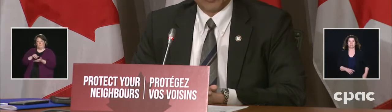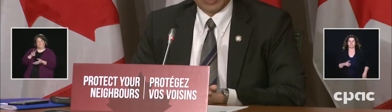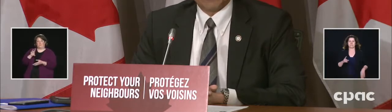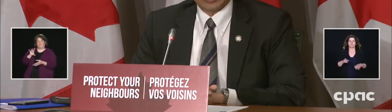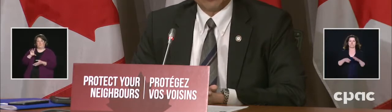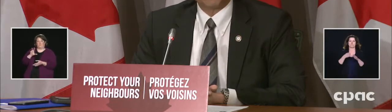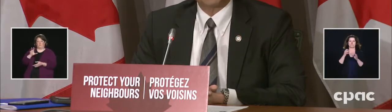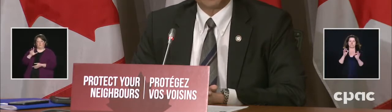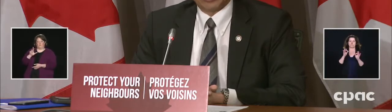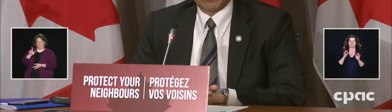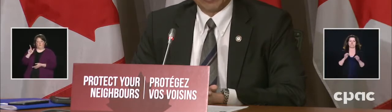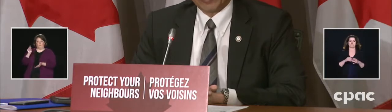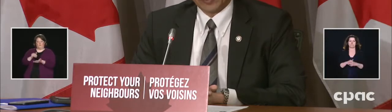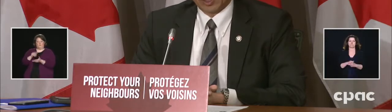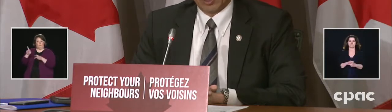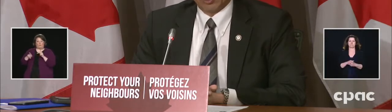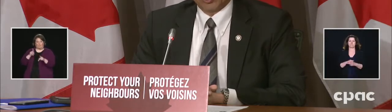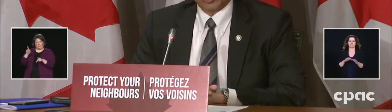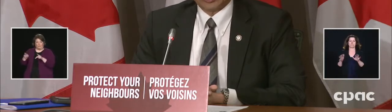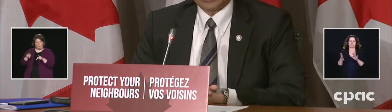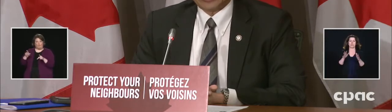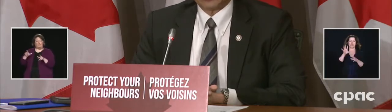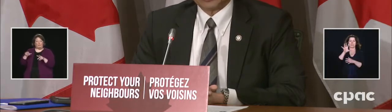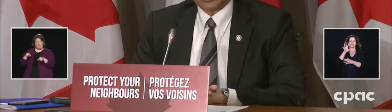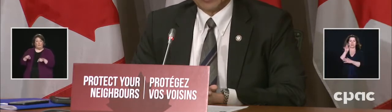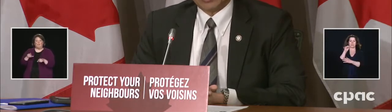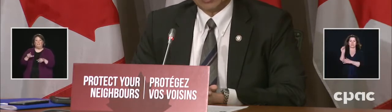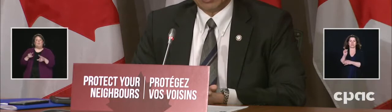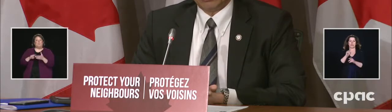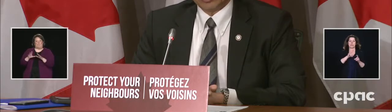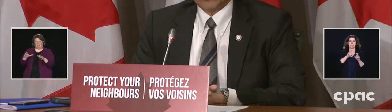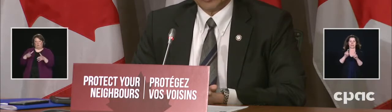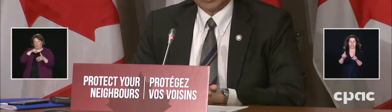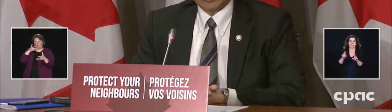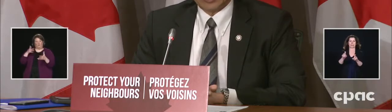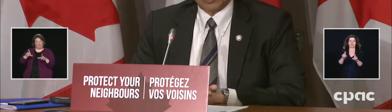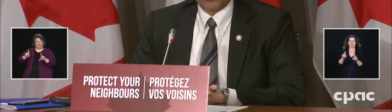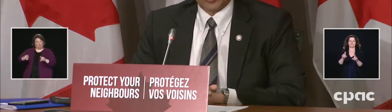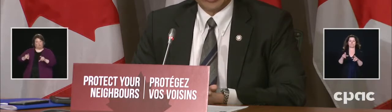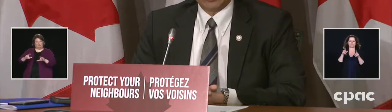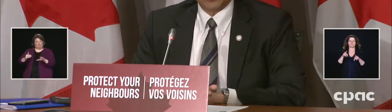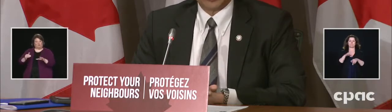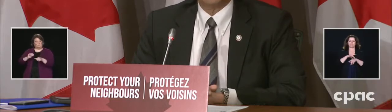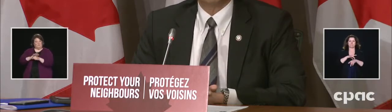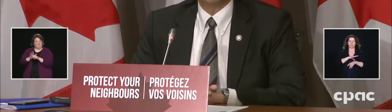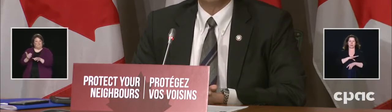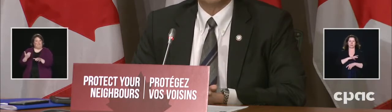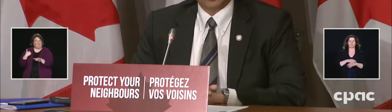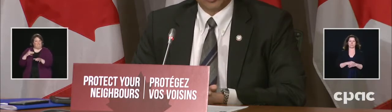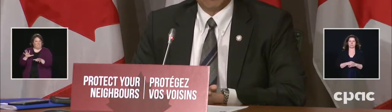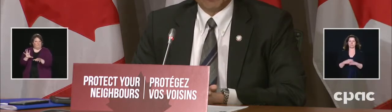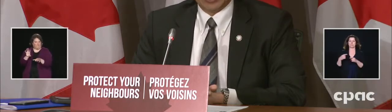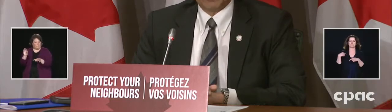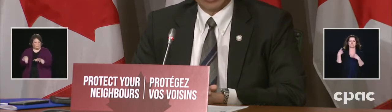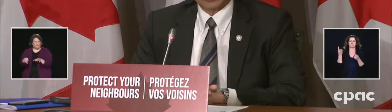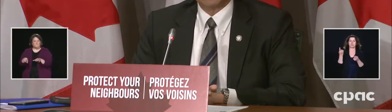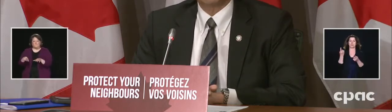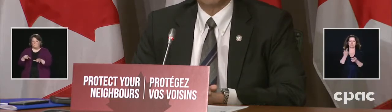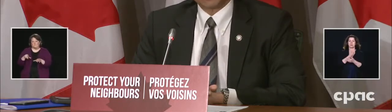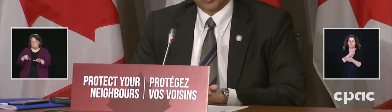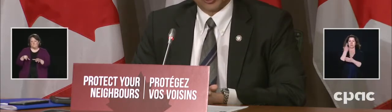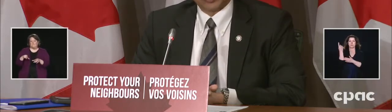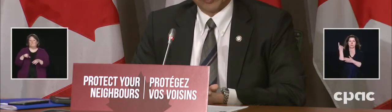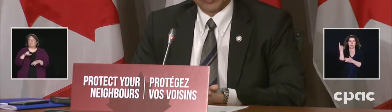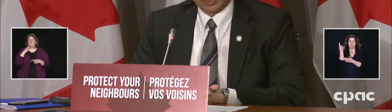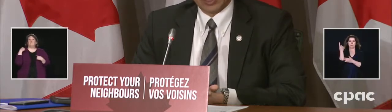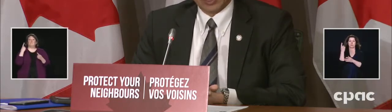sont avérés positifs. Au cours de la dernière semaine, nous avons testé en moyenne près de 29 000 personnes